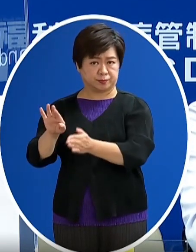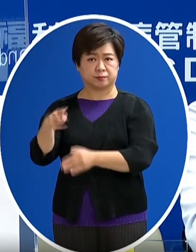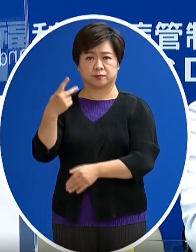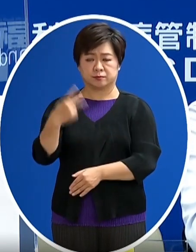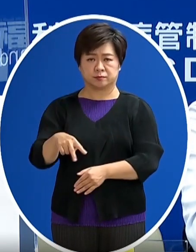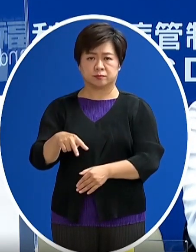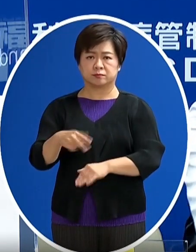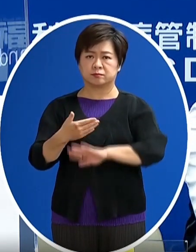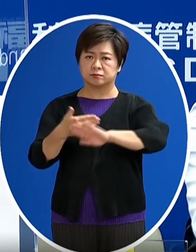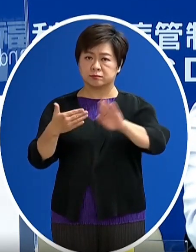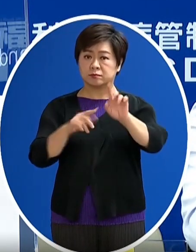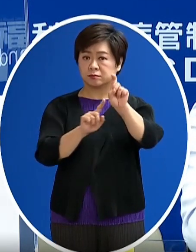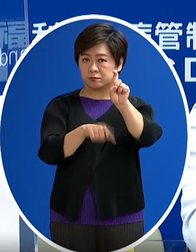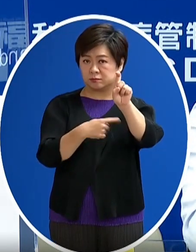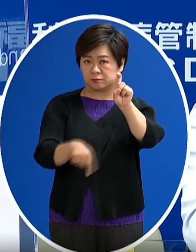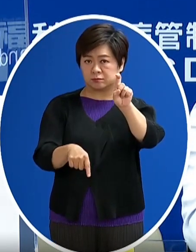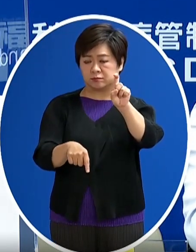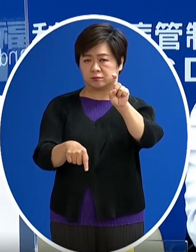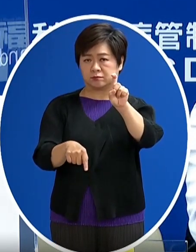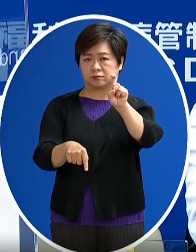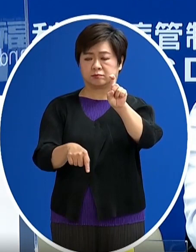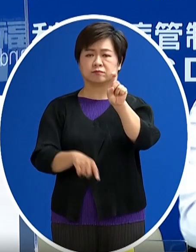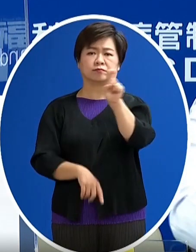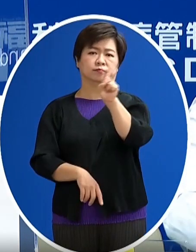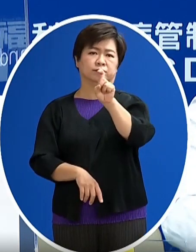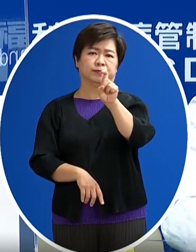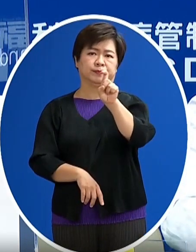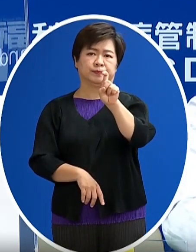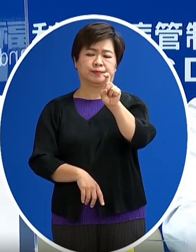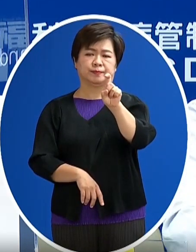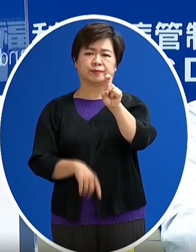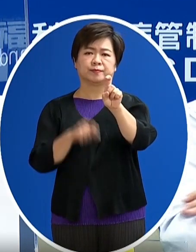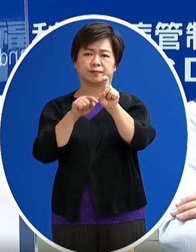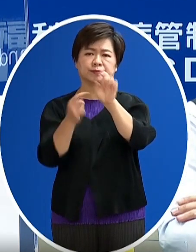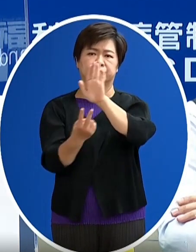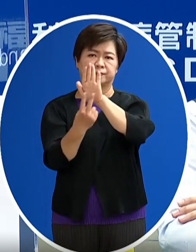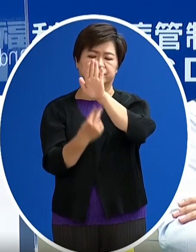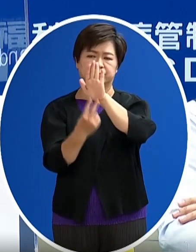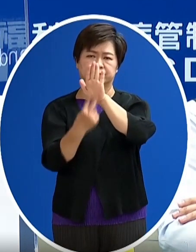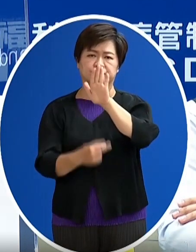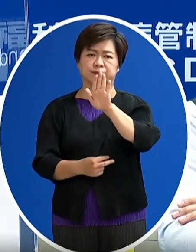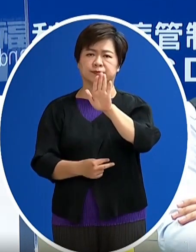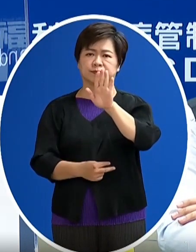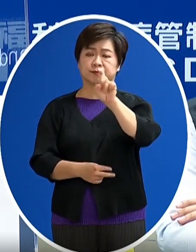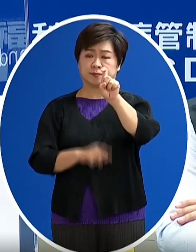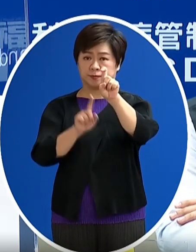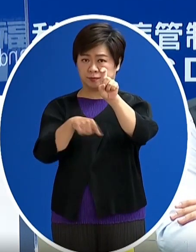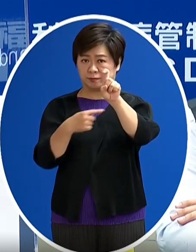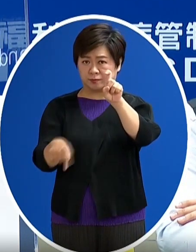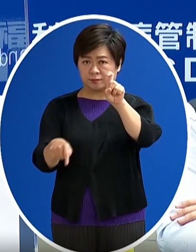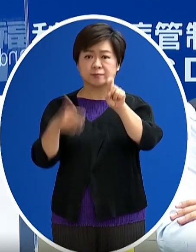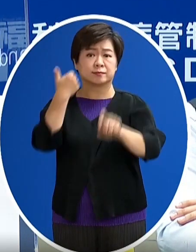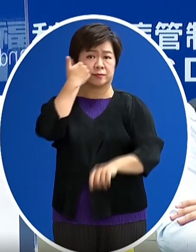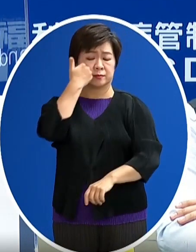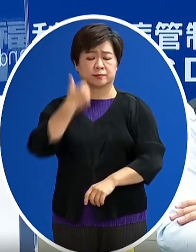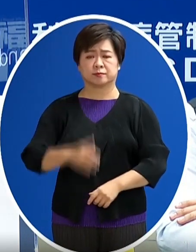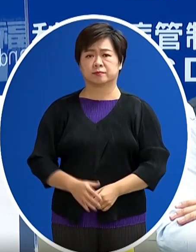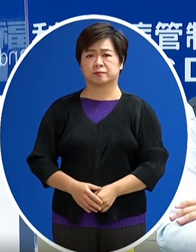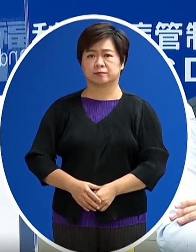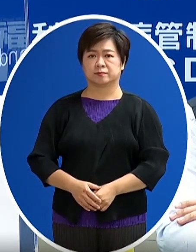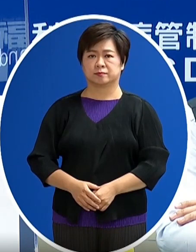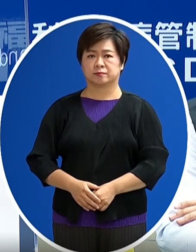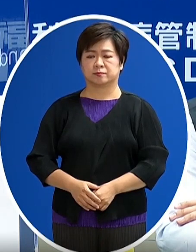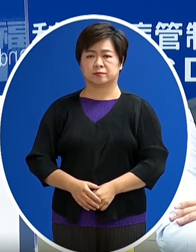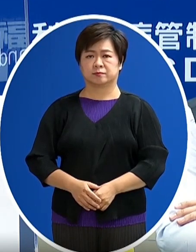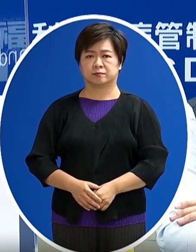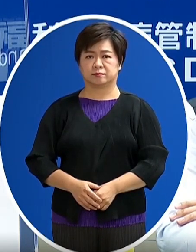有十例，另外里面这有应该是有十例，是一个九